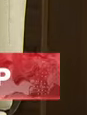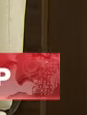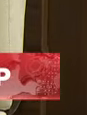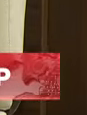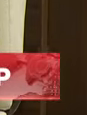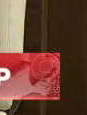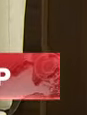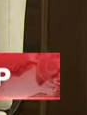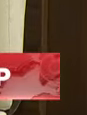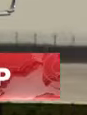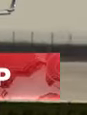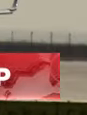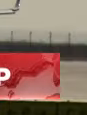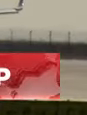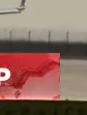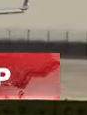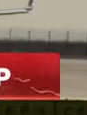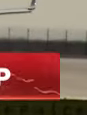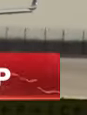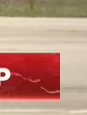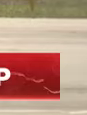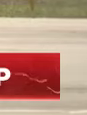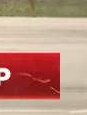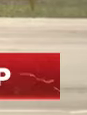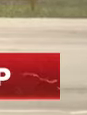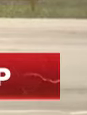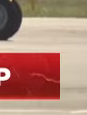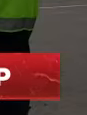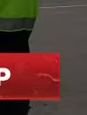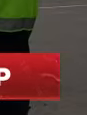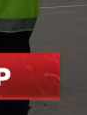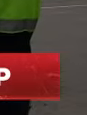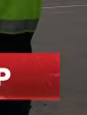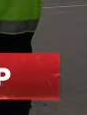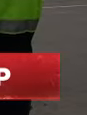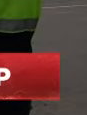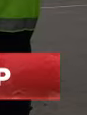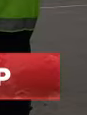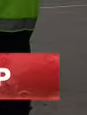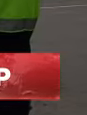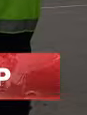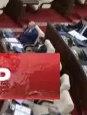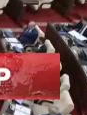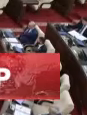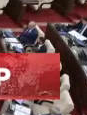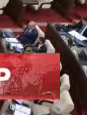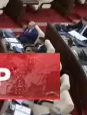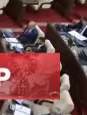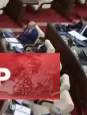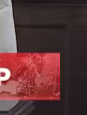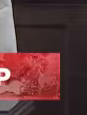керек, жауапкершілікті күшейту керек. Авиакомпанияларына тықыр таяды. Енді жолаушылар билетін өткізсе, ақысын қайтарады.